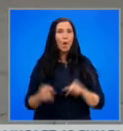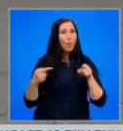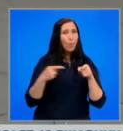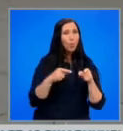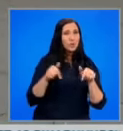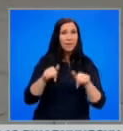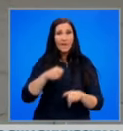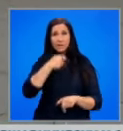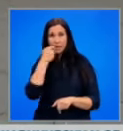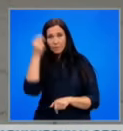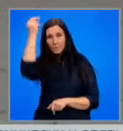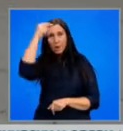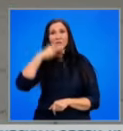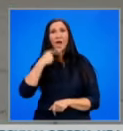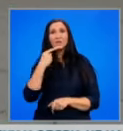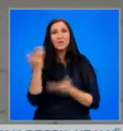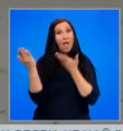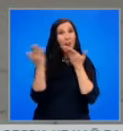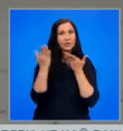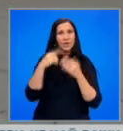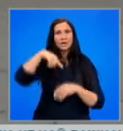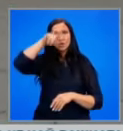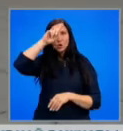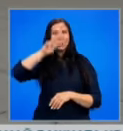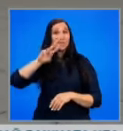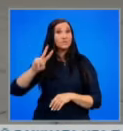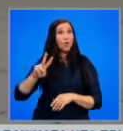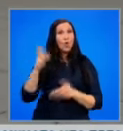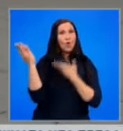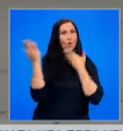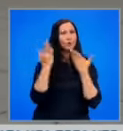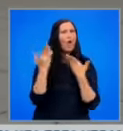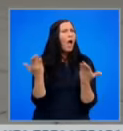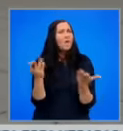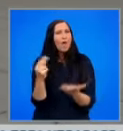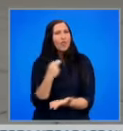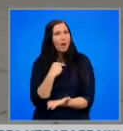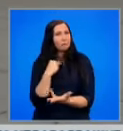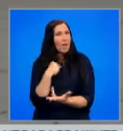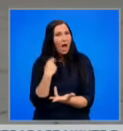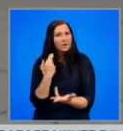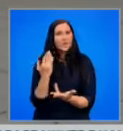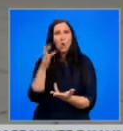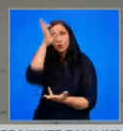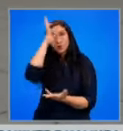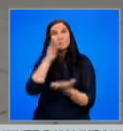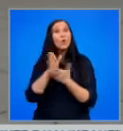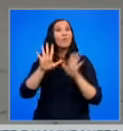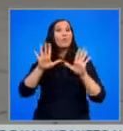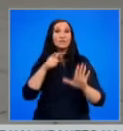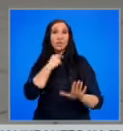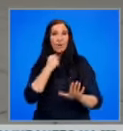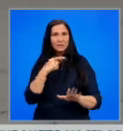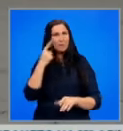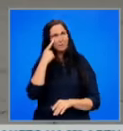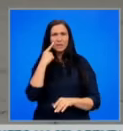Проследихме днешния изпит по български език и литература в столичното 32-ро училище. Какво ни казаха учениците? Според десетокласниците